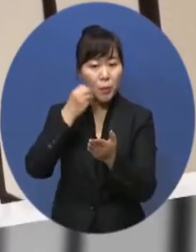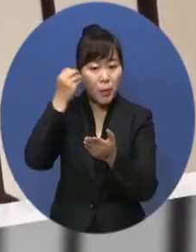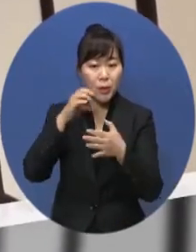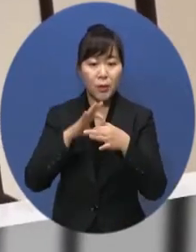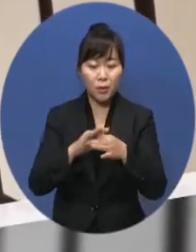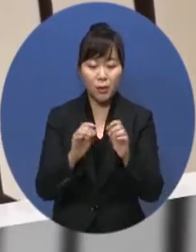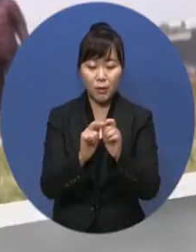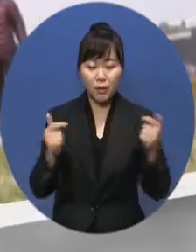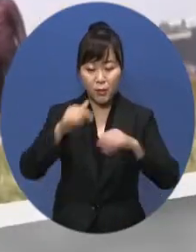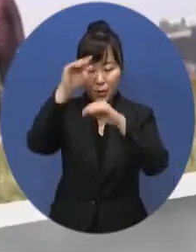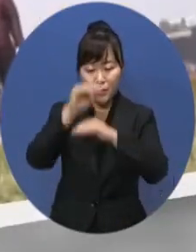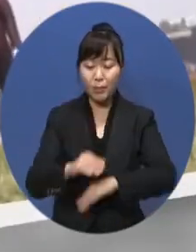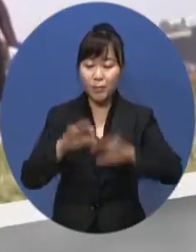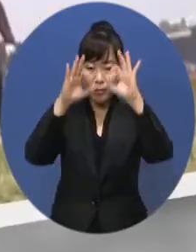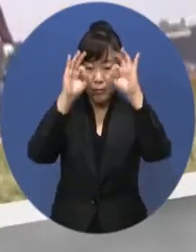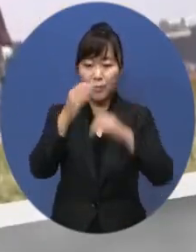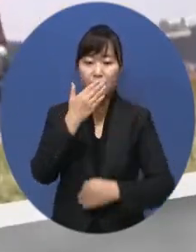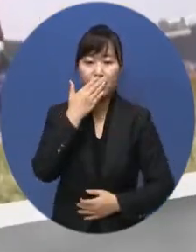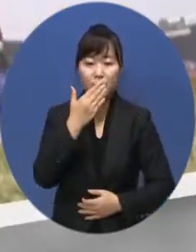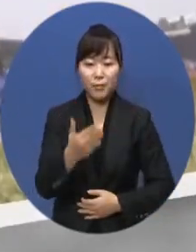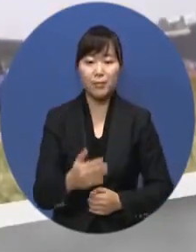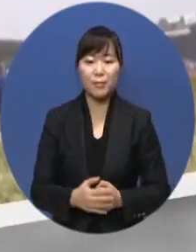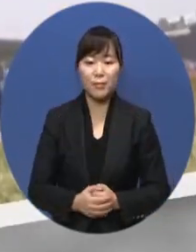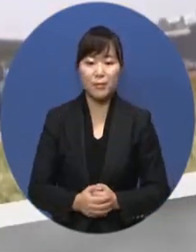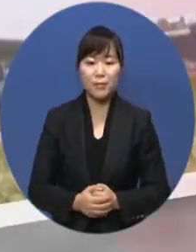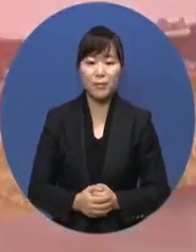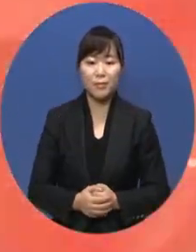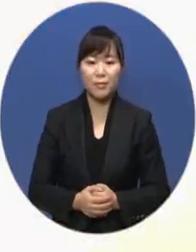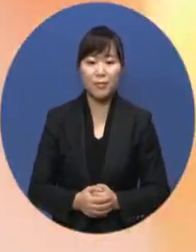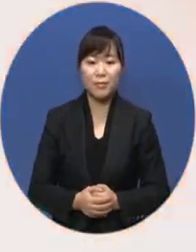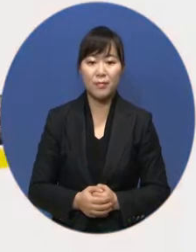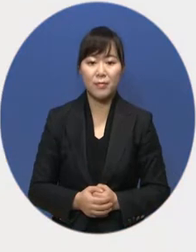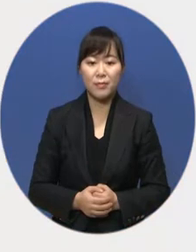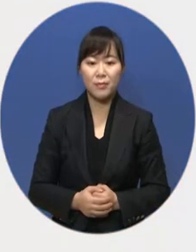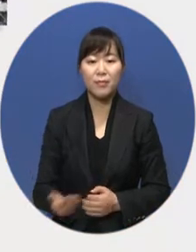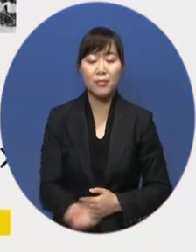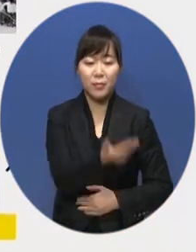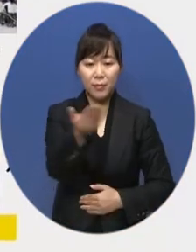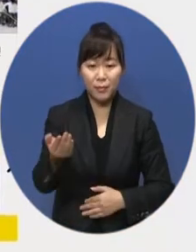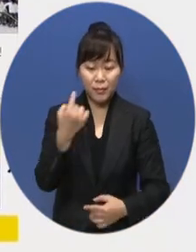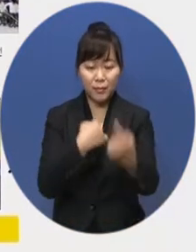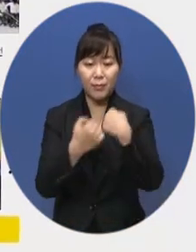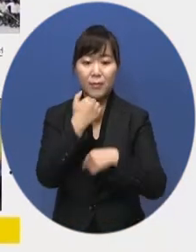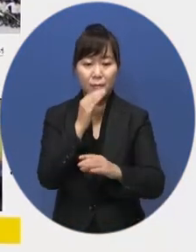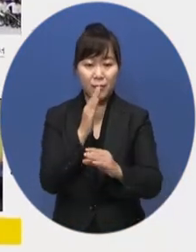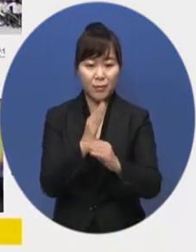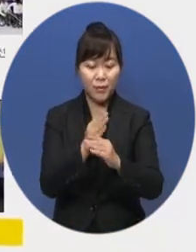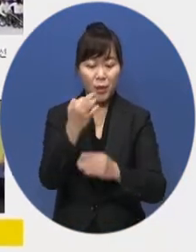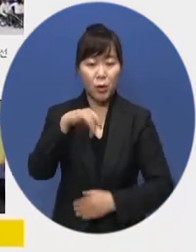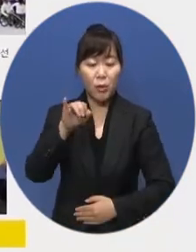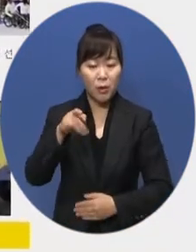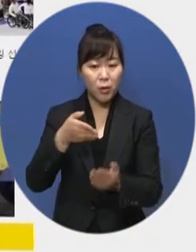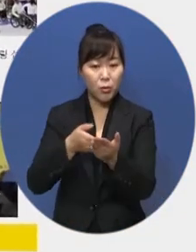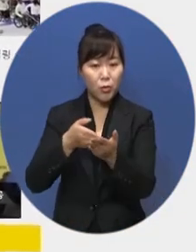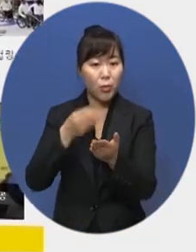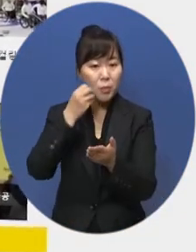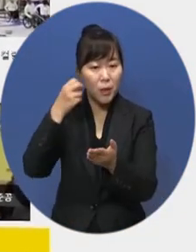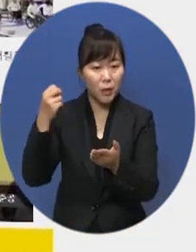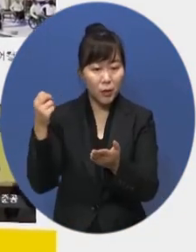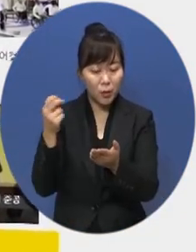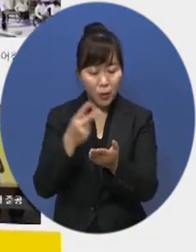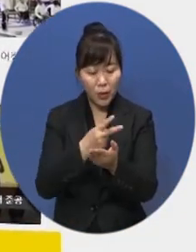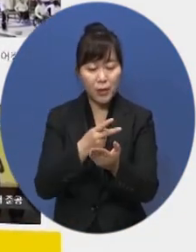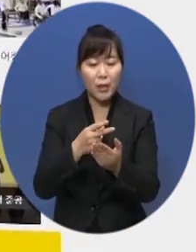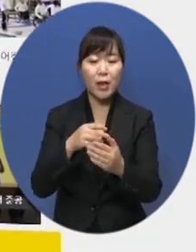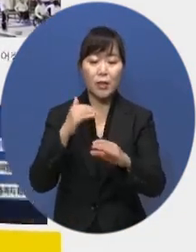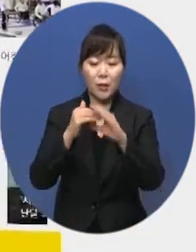웰페어뉴스 홈페이지를 통해 보다 다양한 소식을 접할 수 있습니다. 시청자 여러분의 제보를 기다립니다. 웰페어뉴스